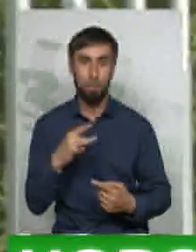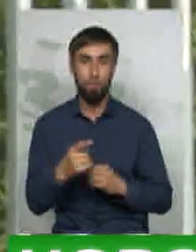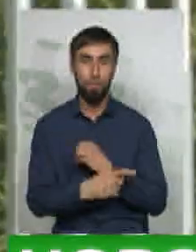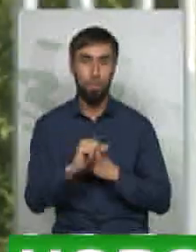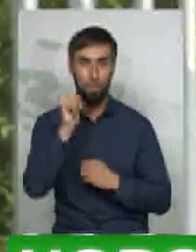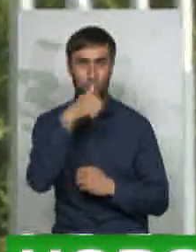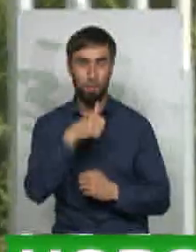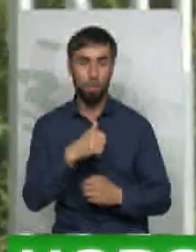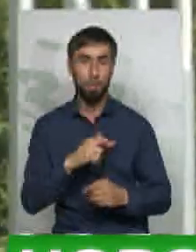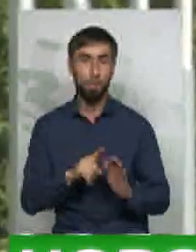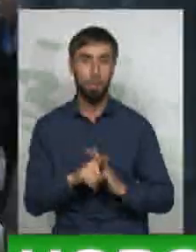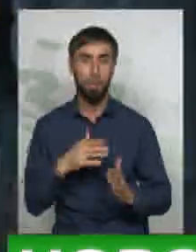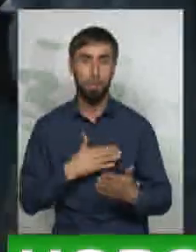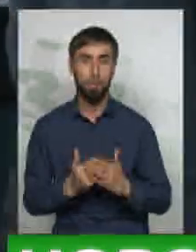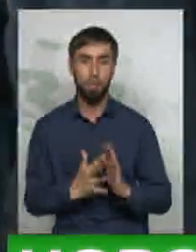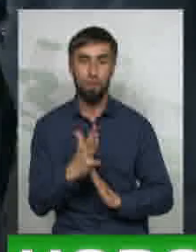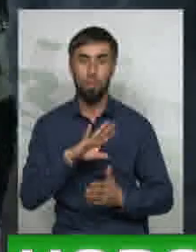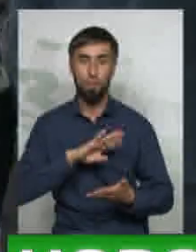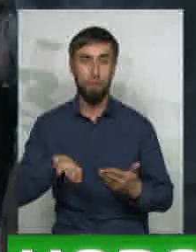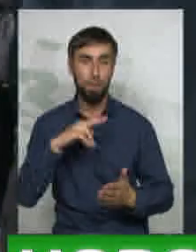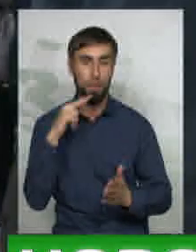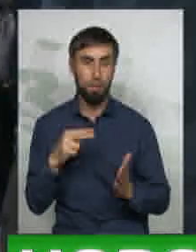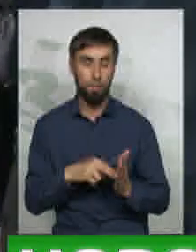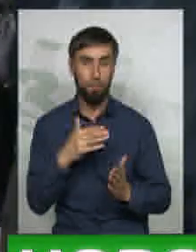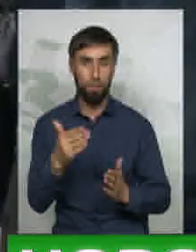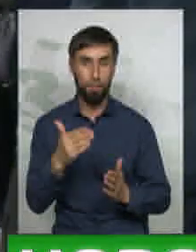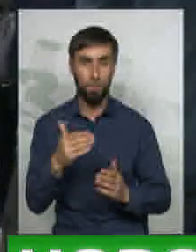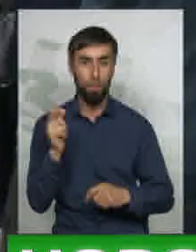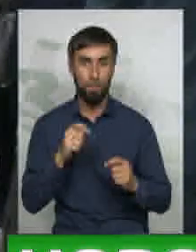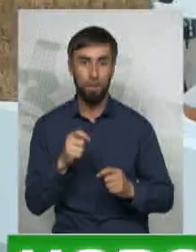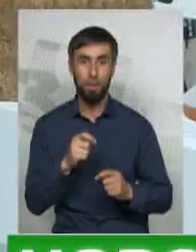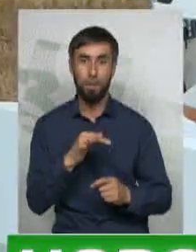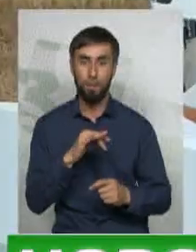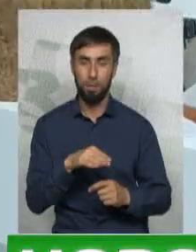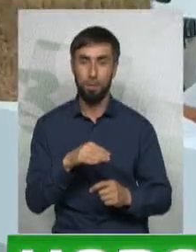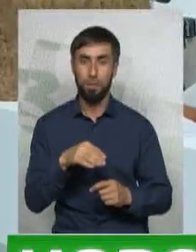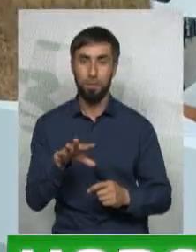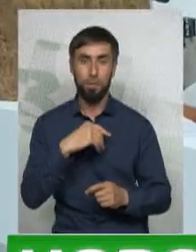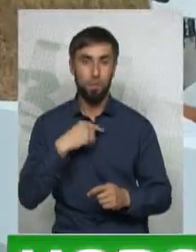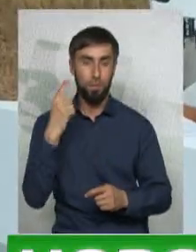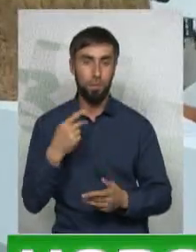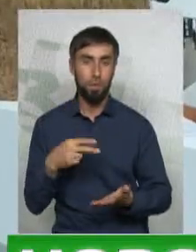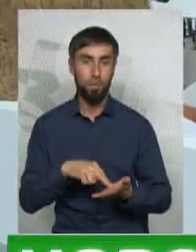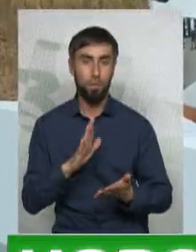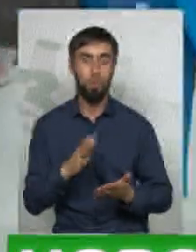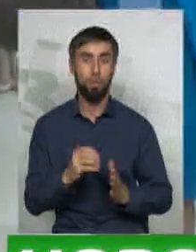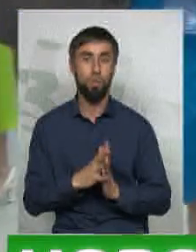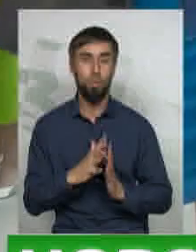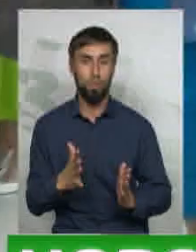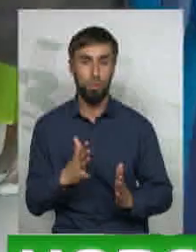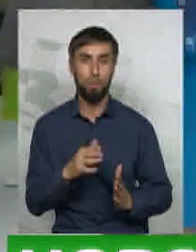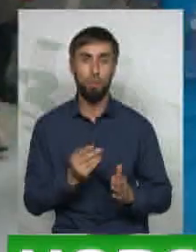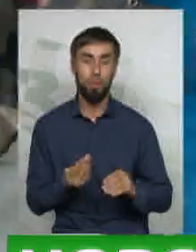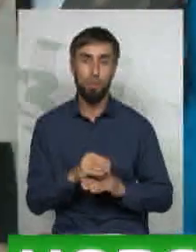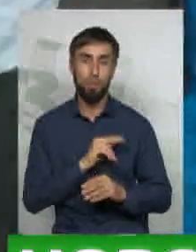начал активно расти. А после Петербургского форума предложений от инвесторов в правительстве, уверены, станет больше. Это дополнительные